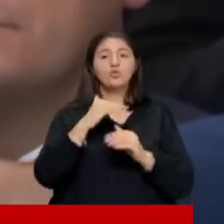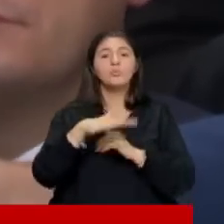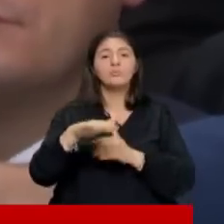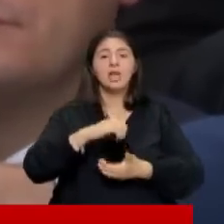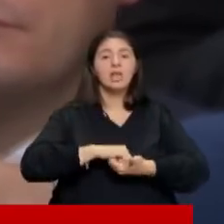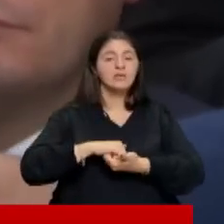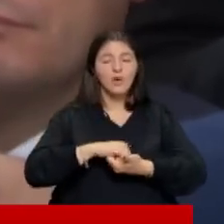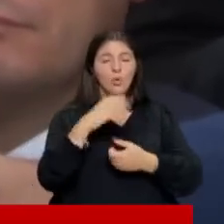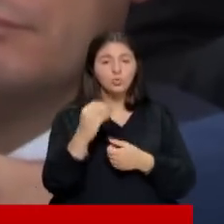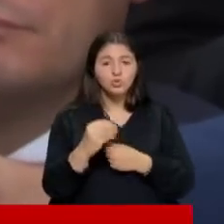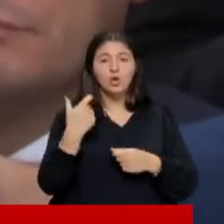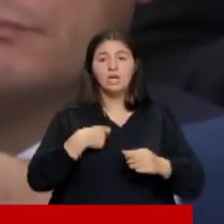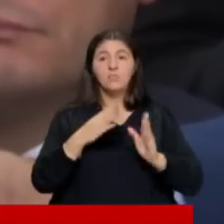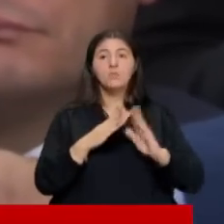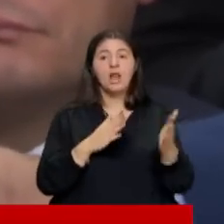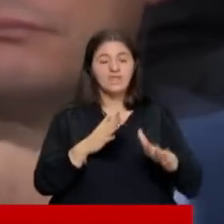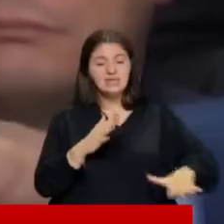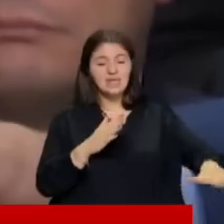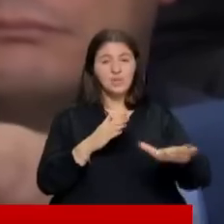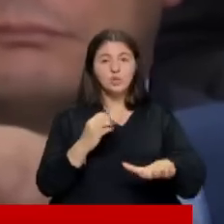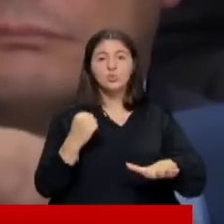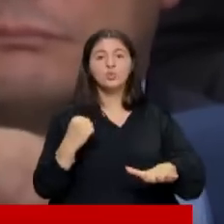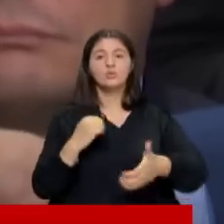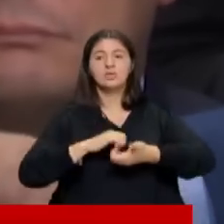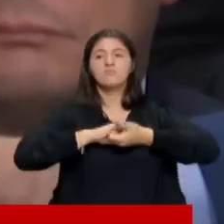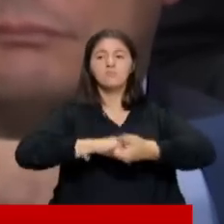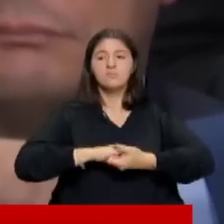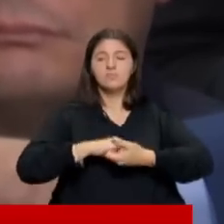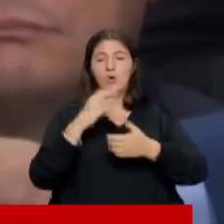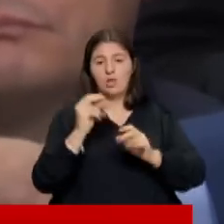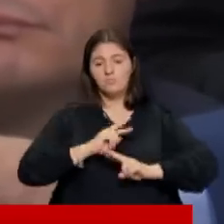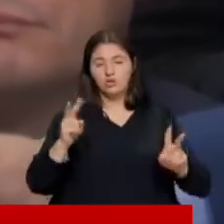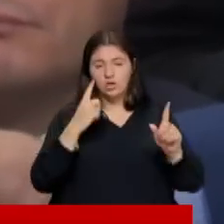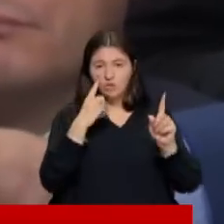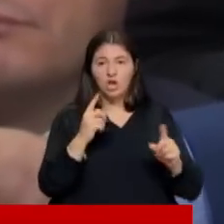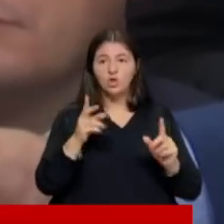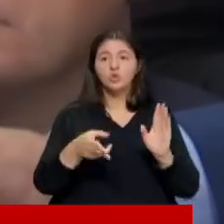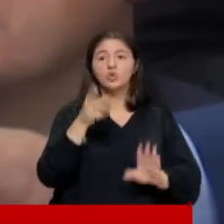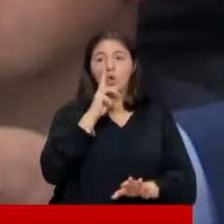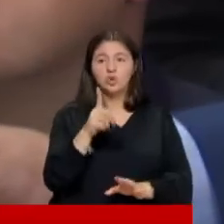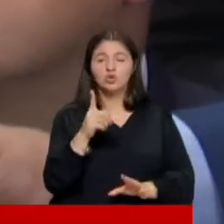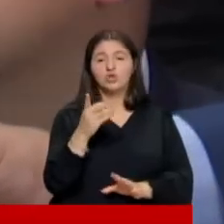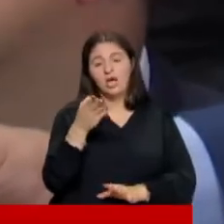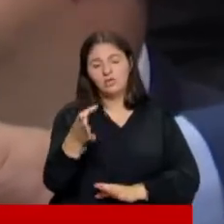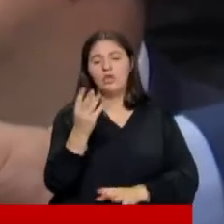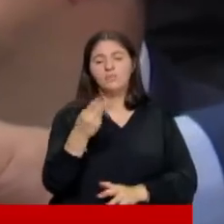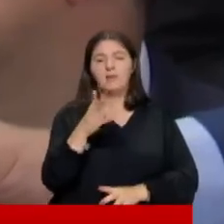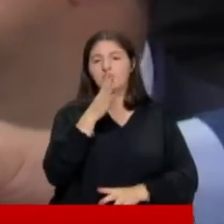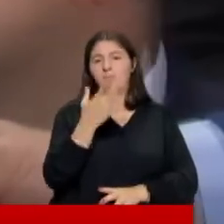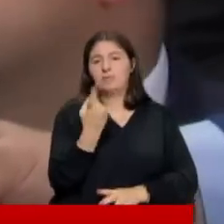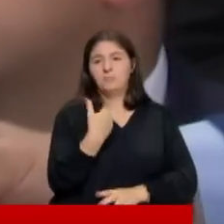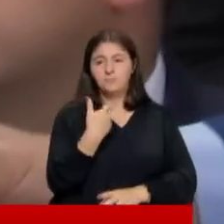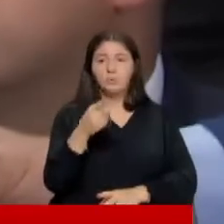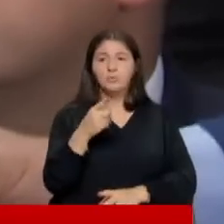ittifak olduğunu özellikle muhalefet tabanının güçlü bir ittifak modeliyle sonuca kavuşabileceğini bilen